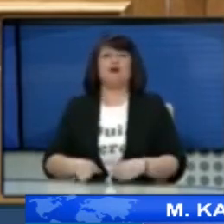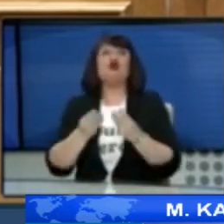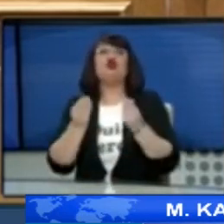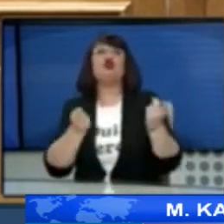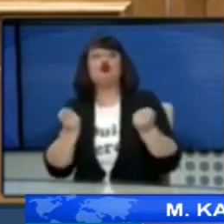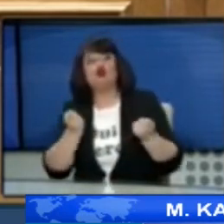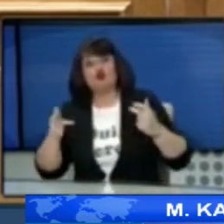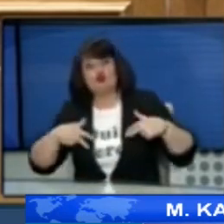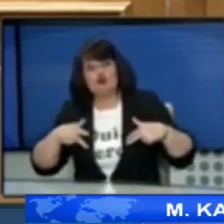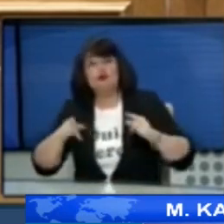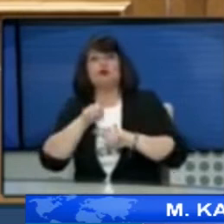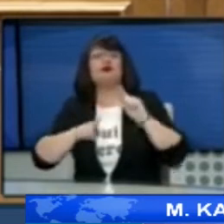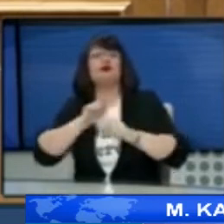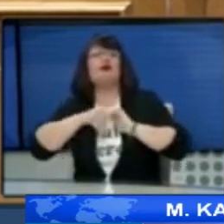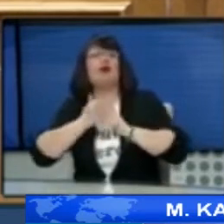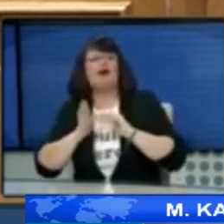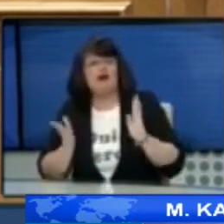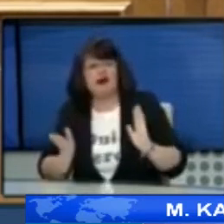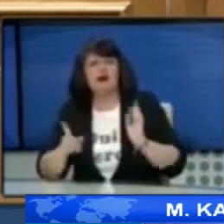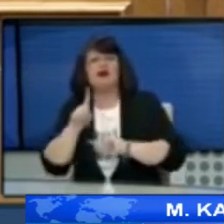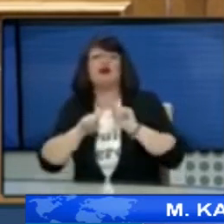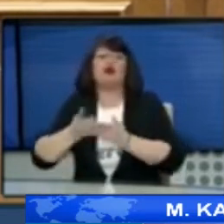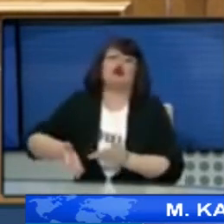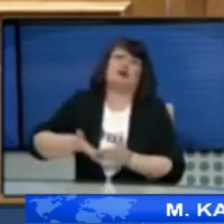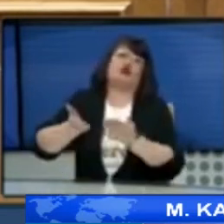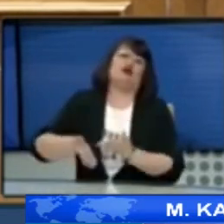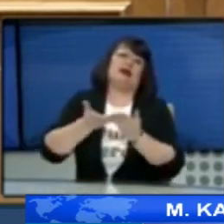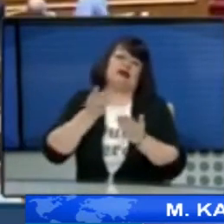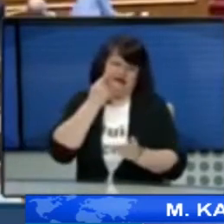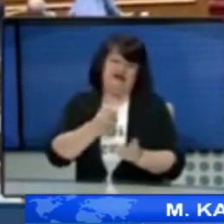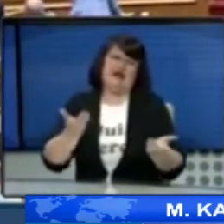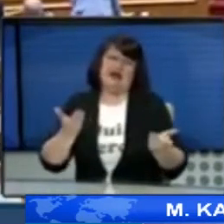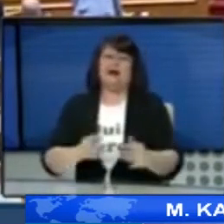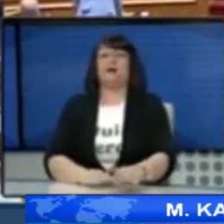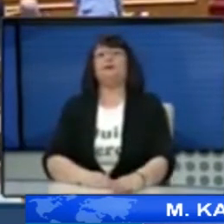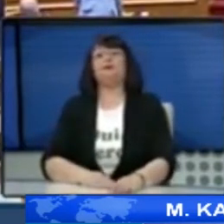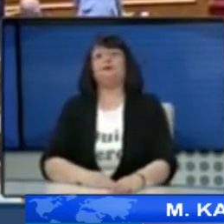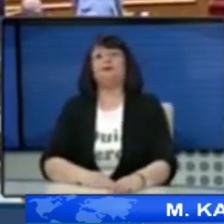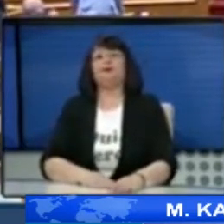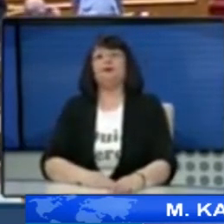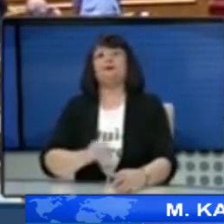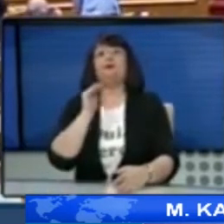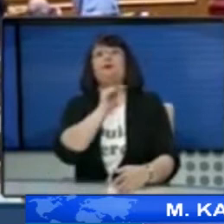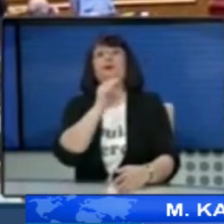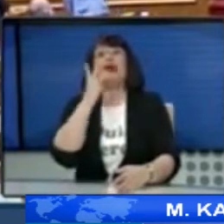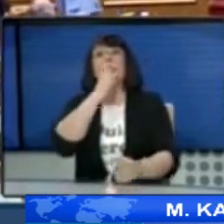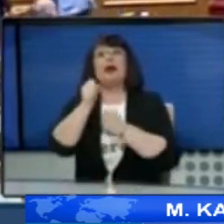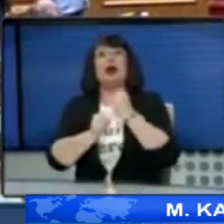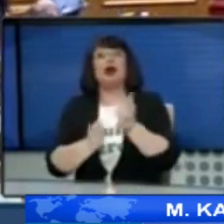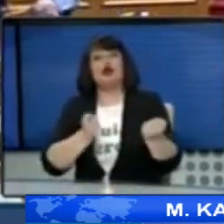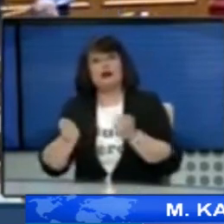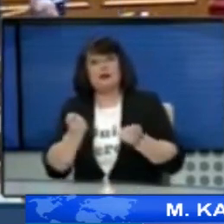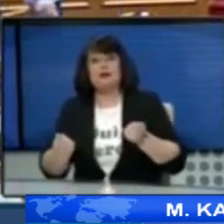κυβερνά, ποιους υπολογίζει και ποιους υποστηρίζει. Κύριε Μητσοτάκη, κυβερνάτε 3 χρόνια